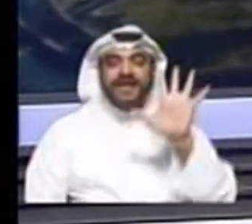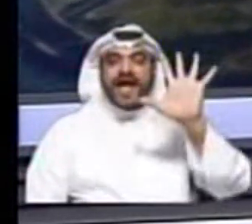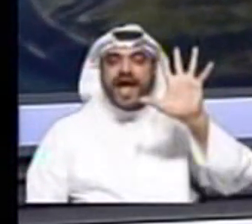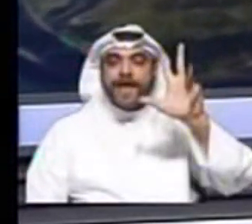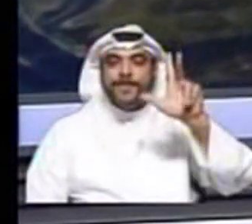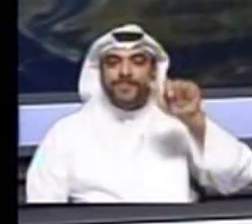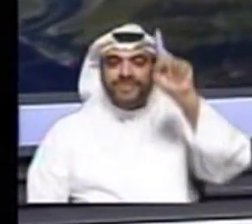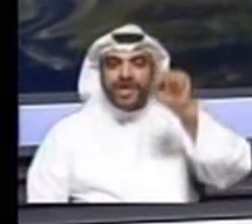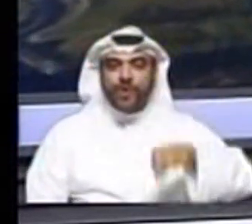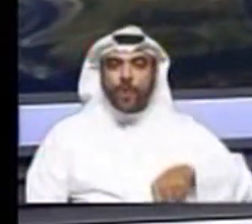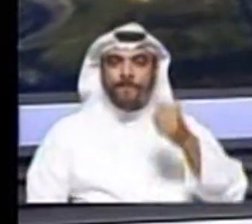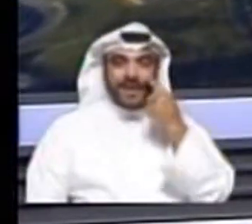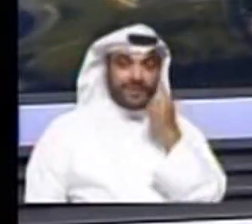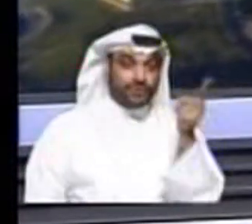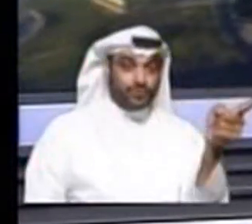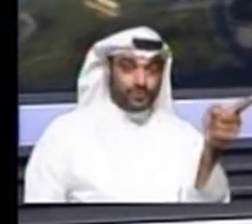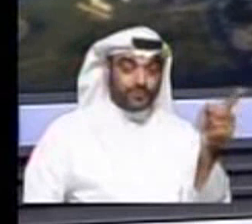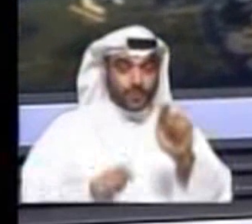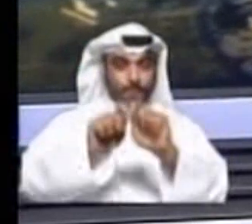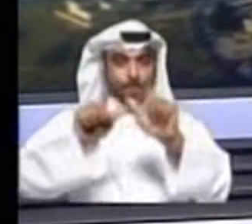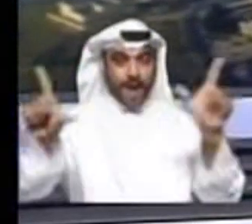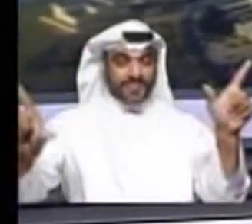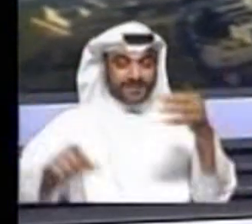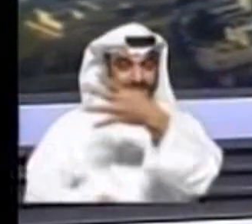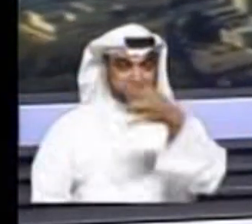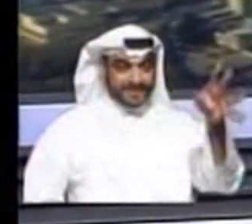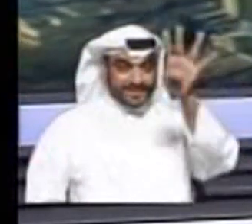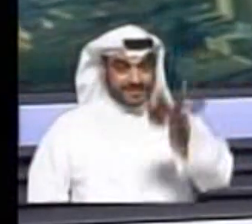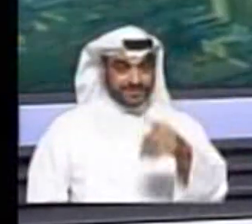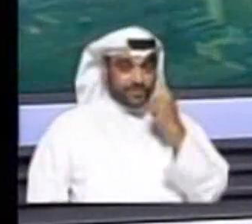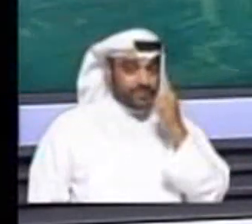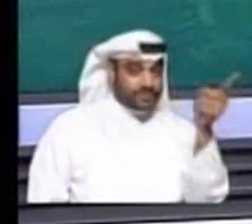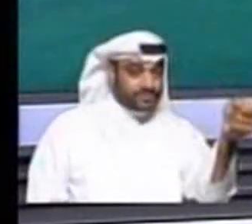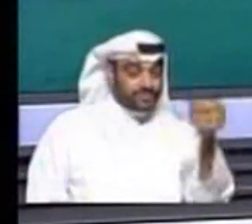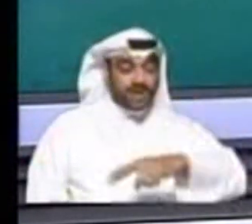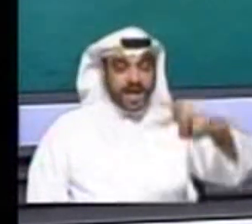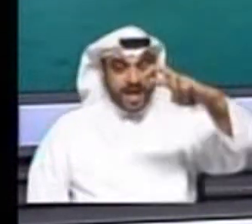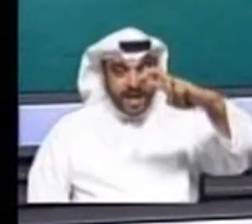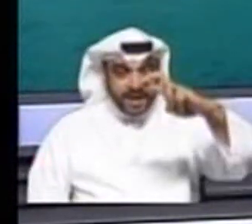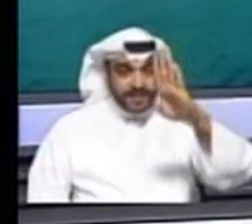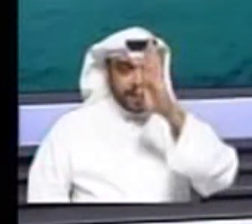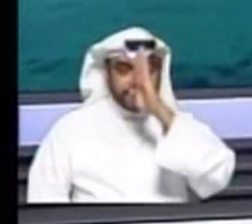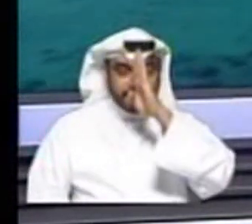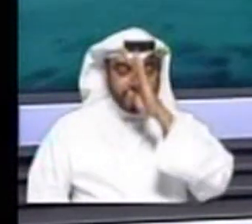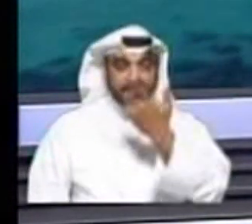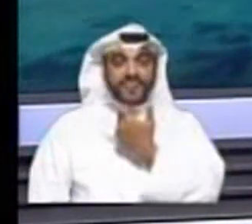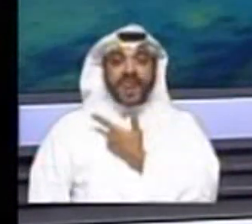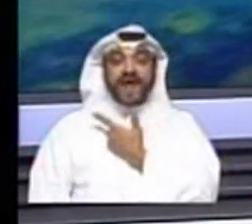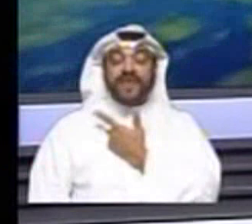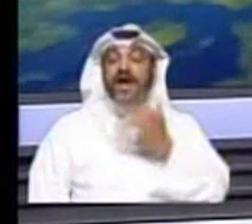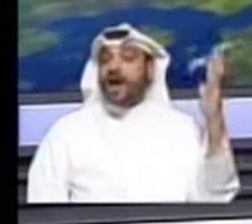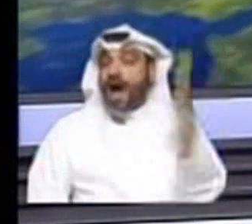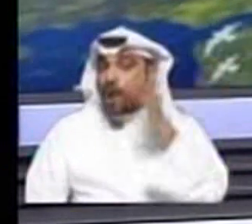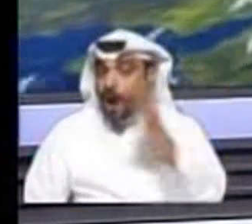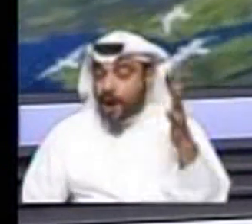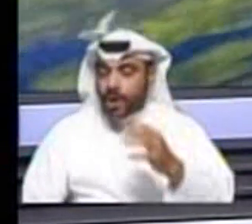المقبلة: الثلاث أيام القادمة راح يكون في نشاط للرياح الجنوبية الشرقية، متوقع تتجاوز سرعتها في يوم الغد 55 كيلومتر في الساعة.